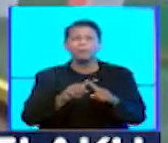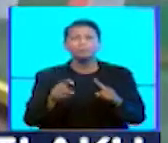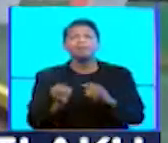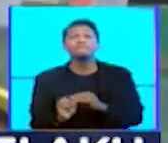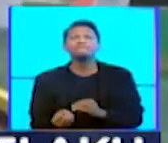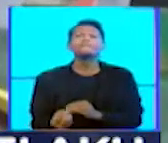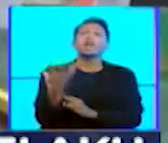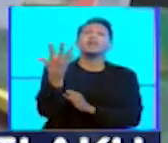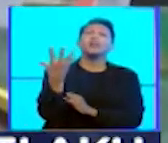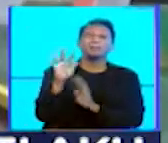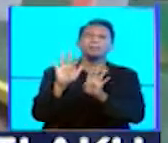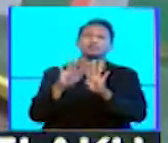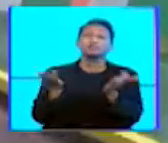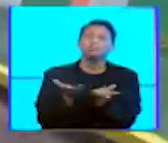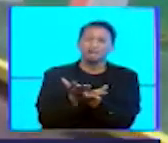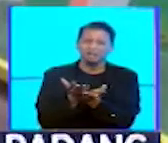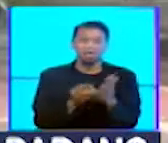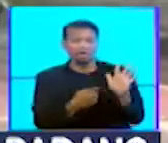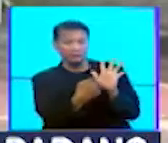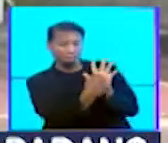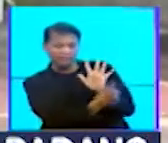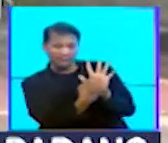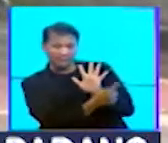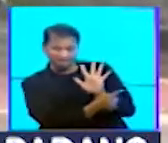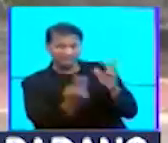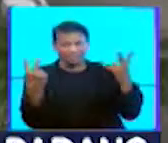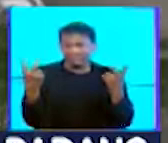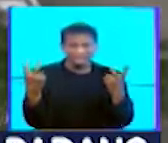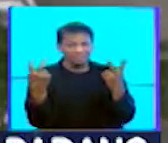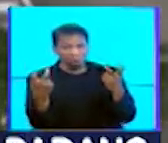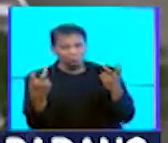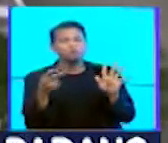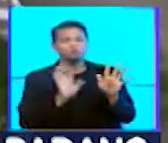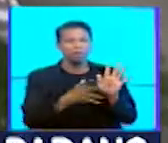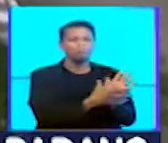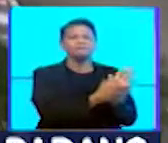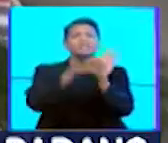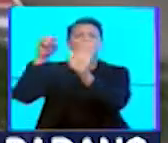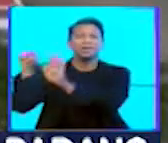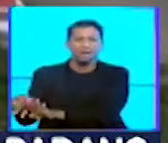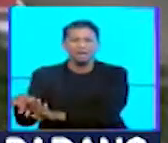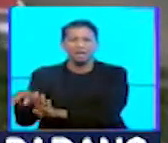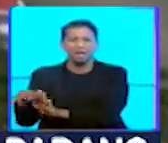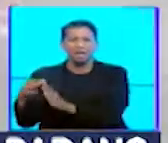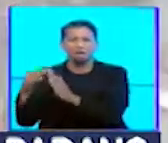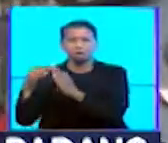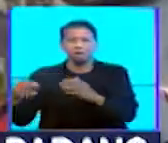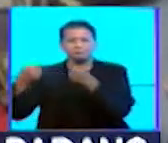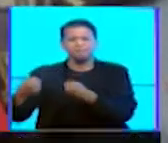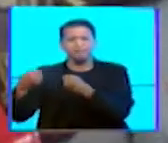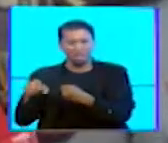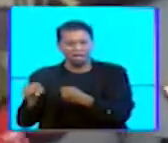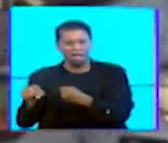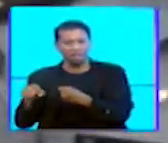seorang wanita dari 5 napi yang bermain TikTok itu sudah dipindahkan ke Lapas Muara Padang 3 Maret yang lalu.